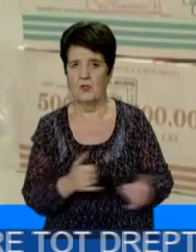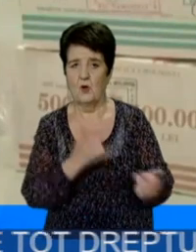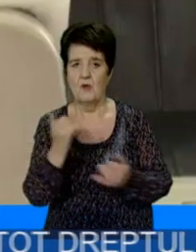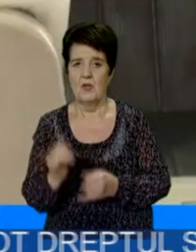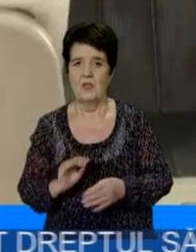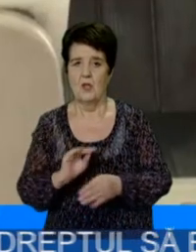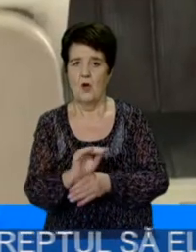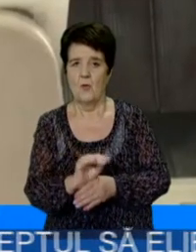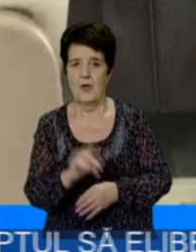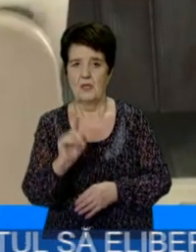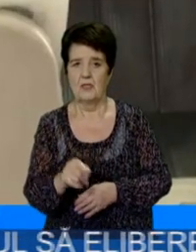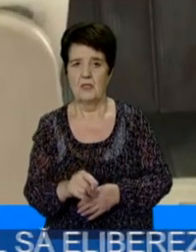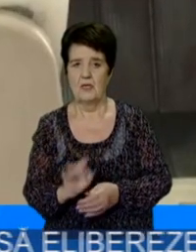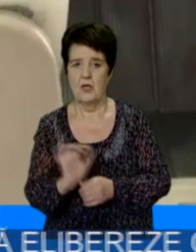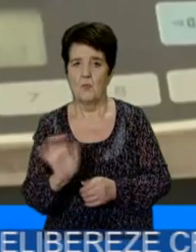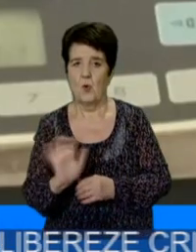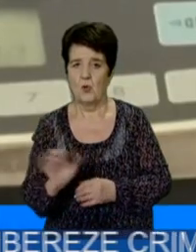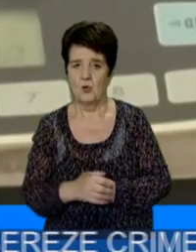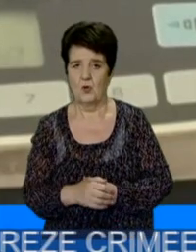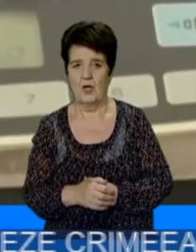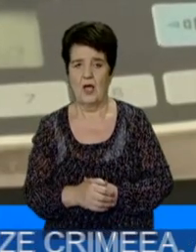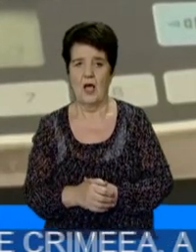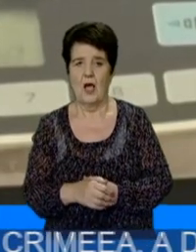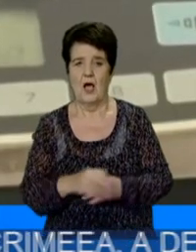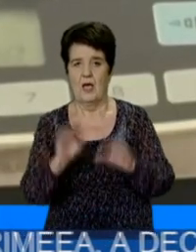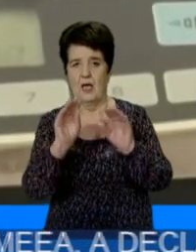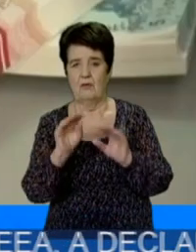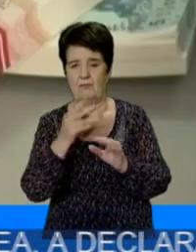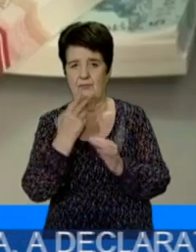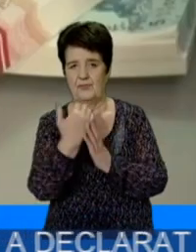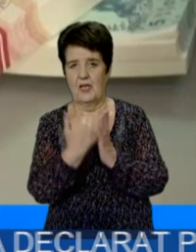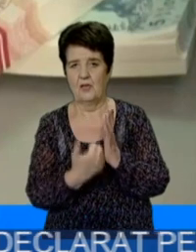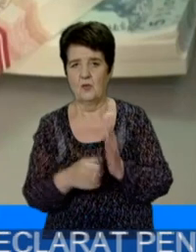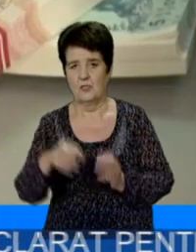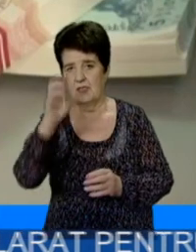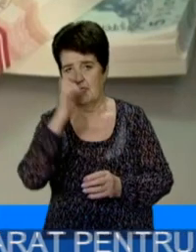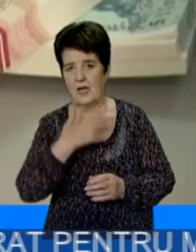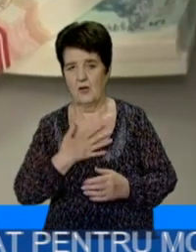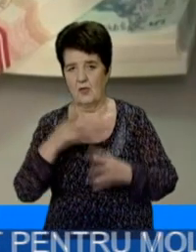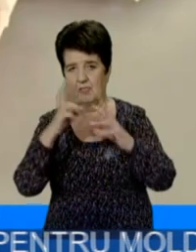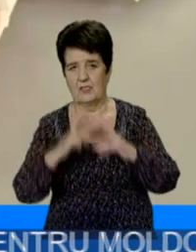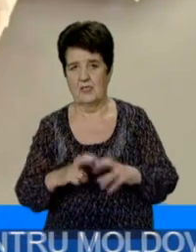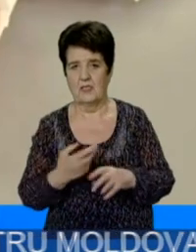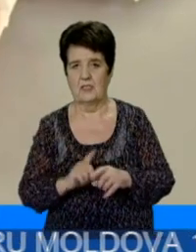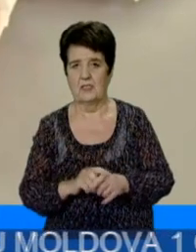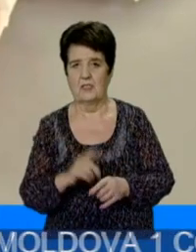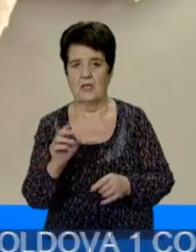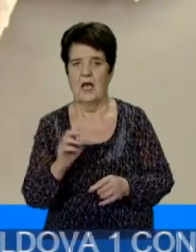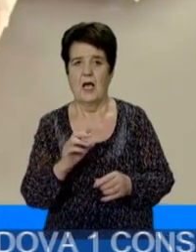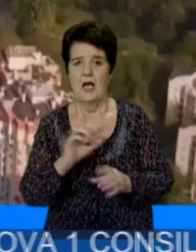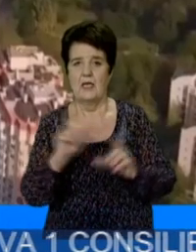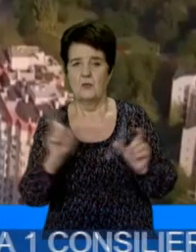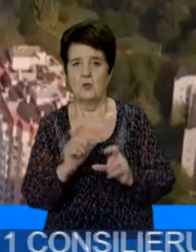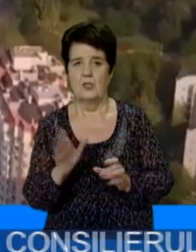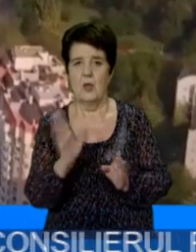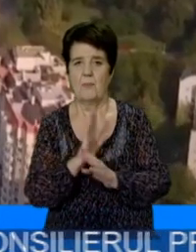acoperită în mare parte din importuri diagnosticul pentru țara noastră e următorul instituții și mediul de afaceri